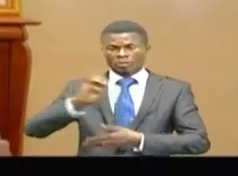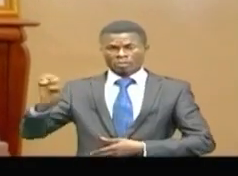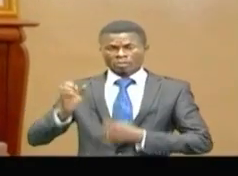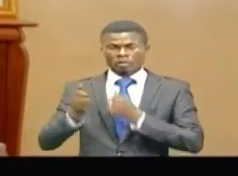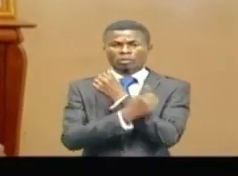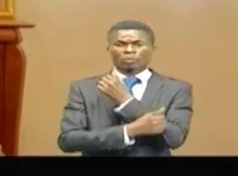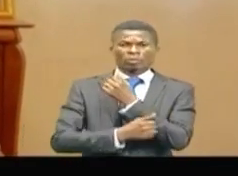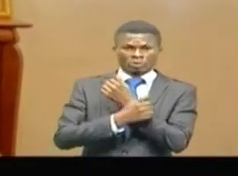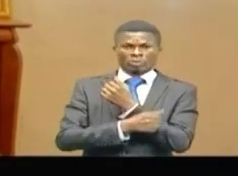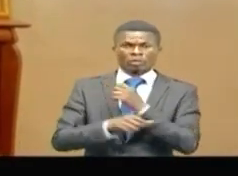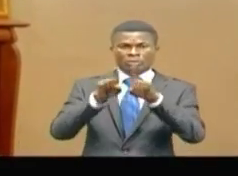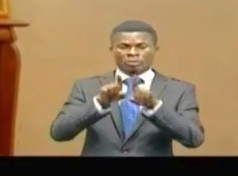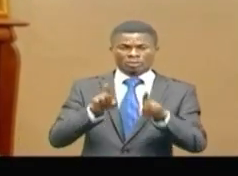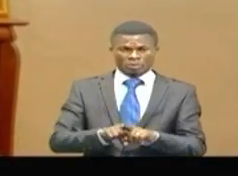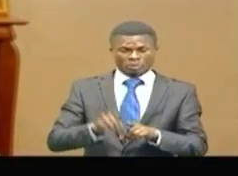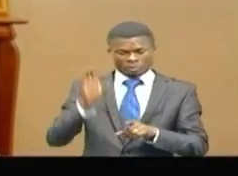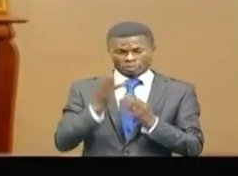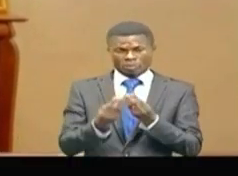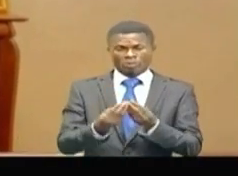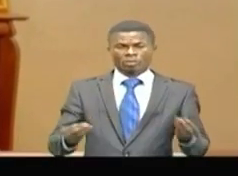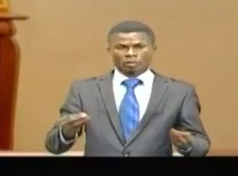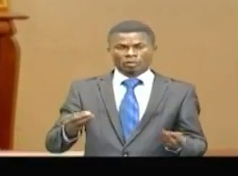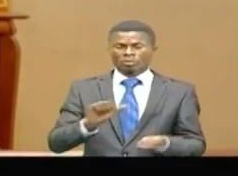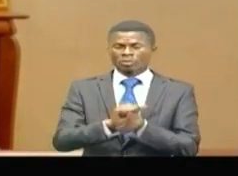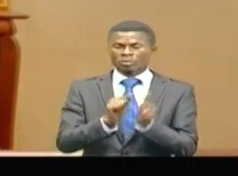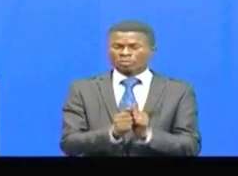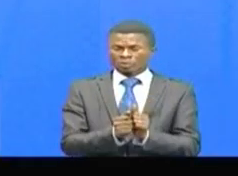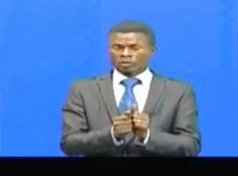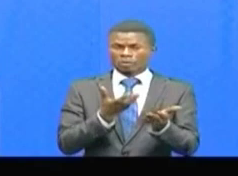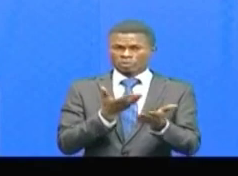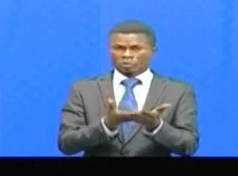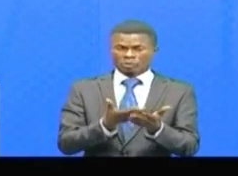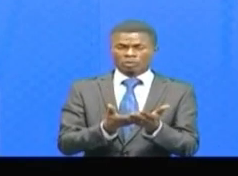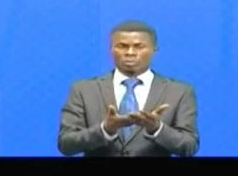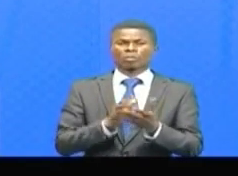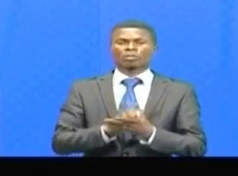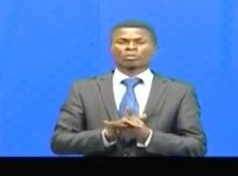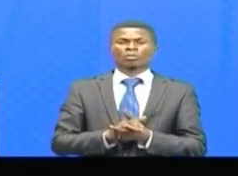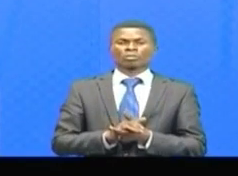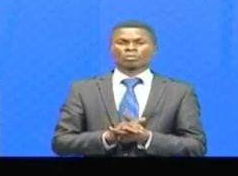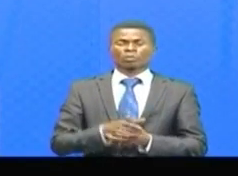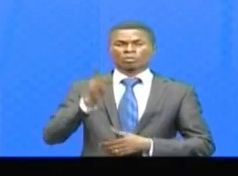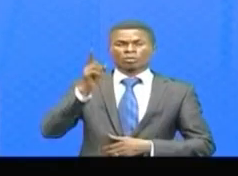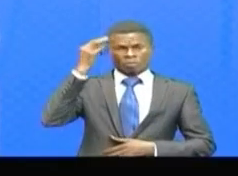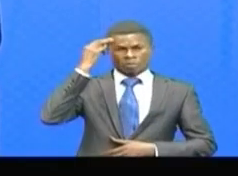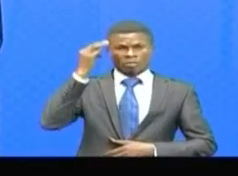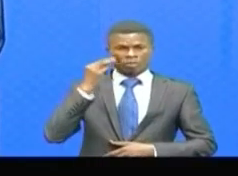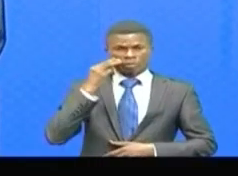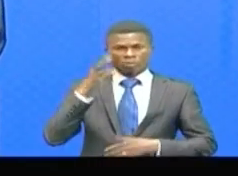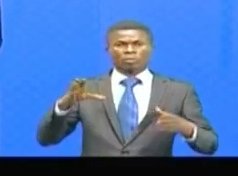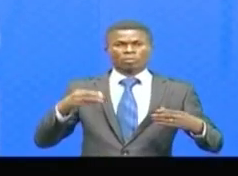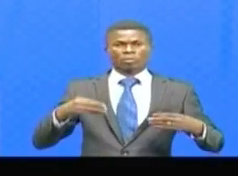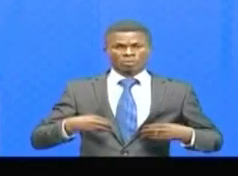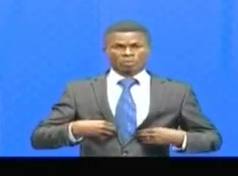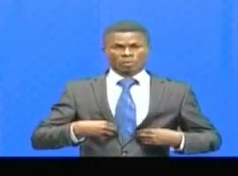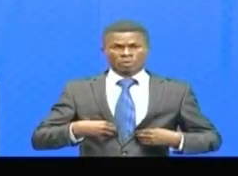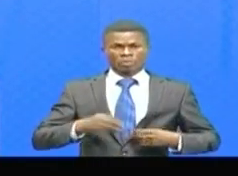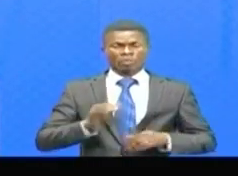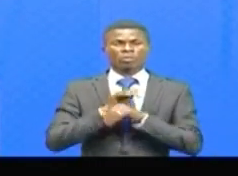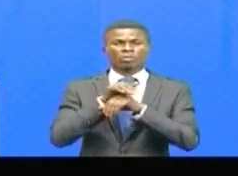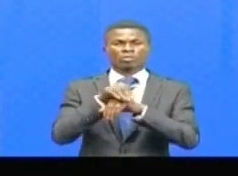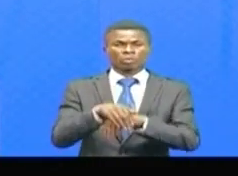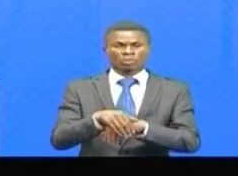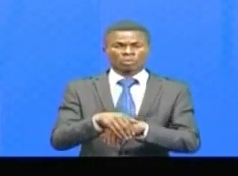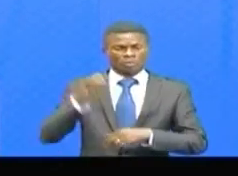pays et d'en tirer toutes les conséquences qui s'imposent. Le Premier ministre a réaffirmé l'engagement